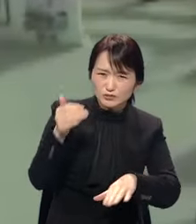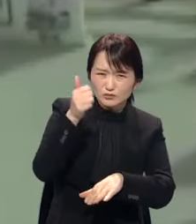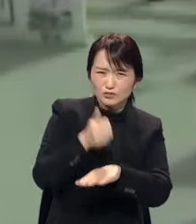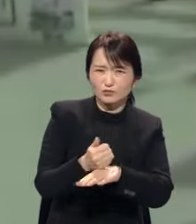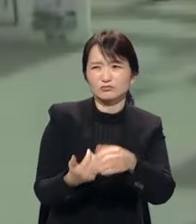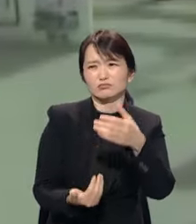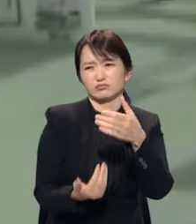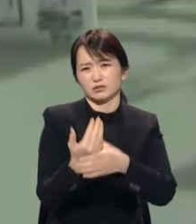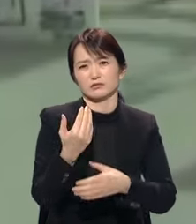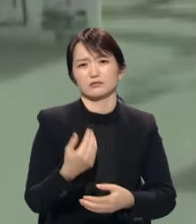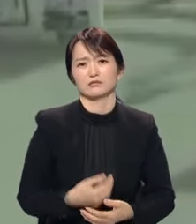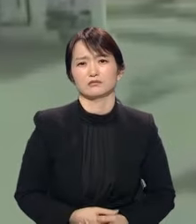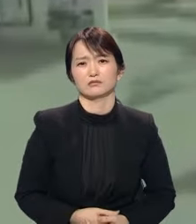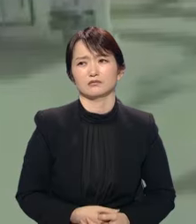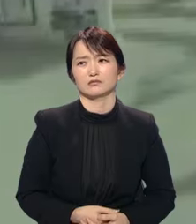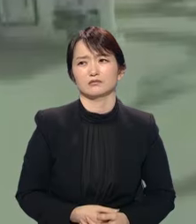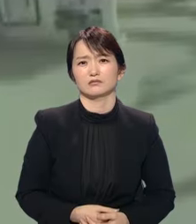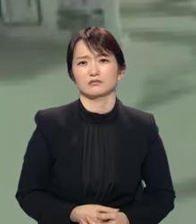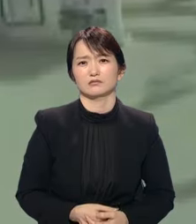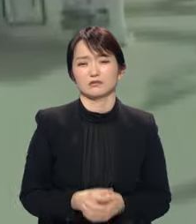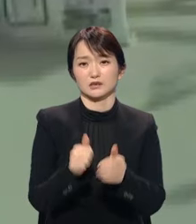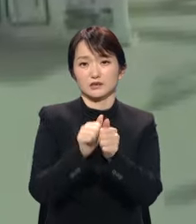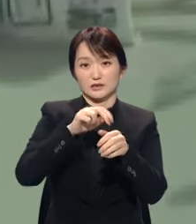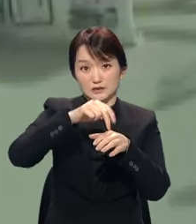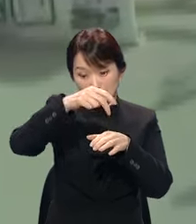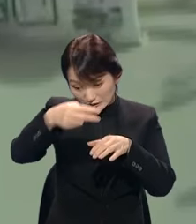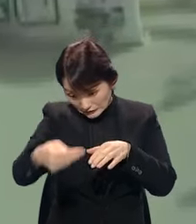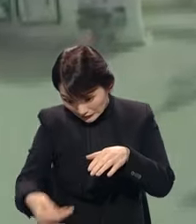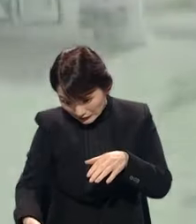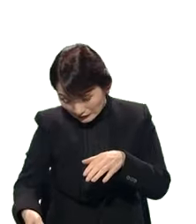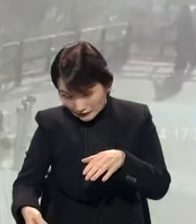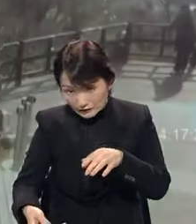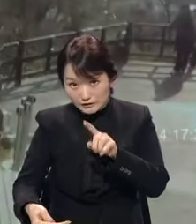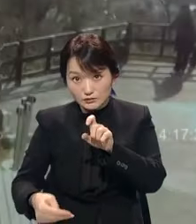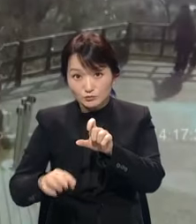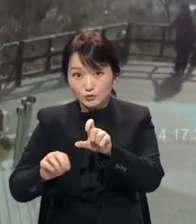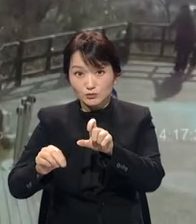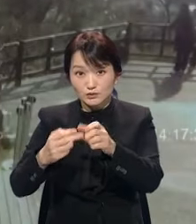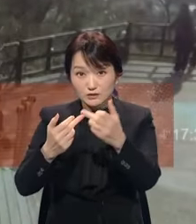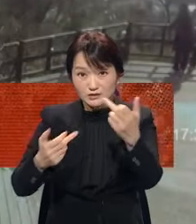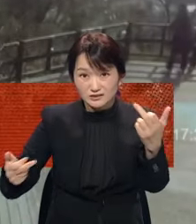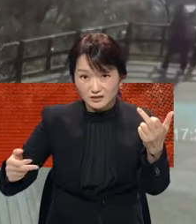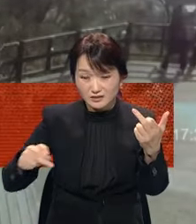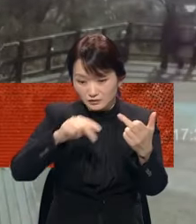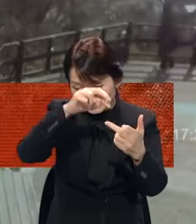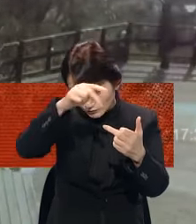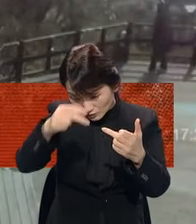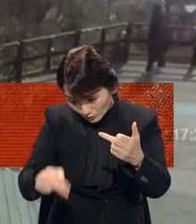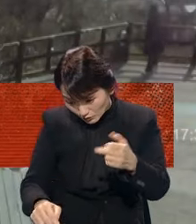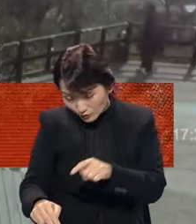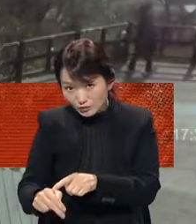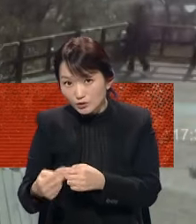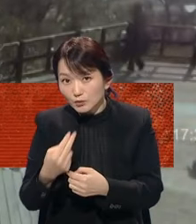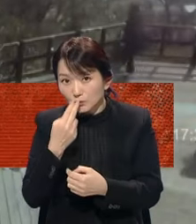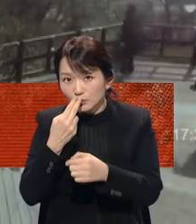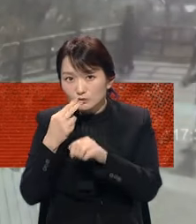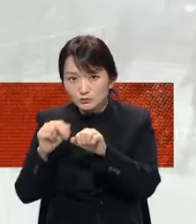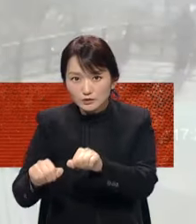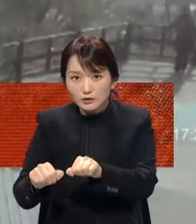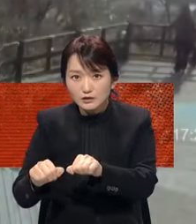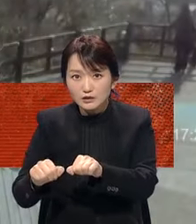만 겁니다. 오, 좀 좋아요. 이 추락한 남성 약 15m 아래 산 중턱에 떨어졌습니다. 천만다행히 목숨을 건지긴